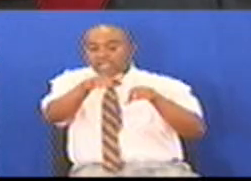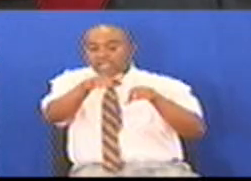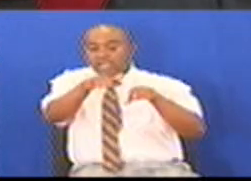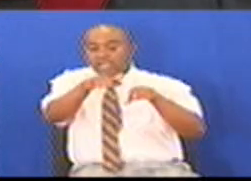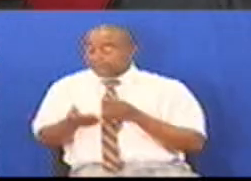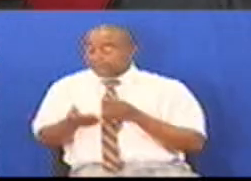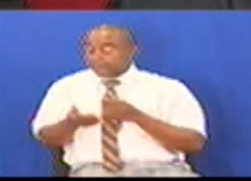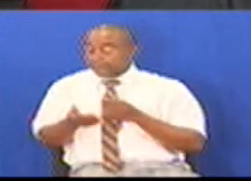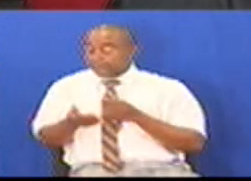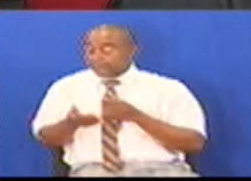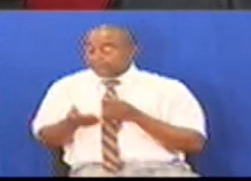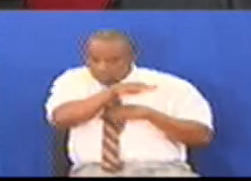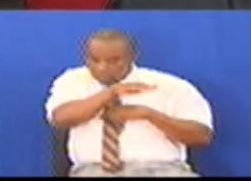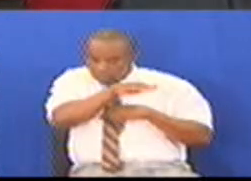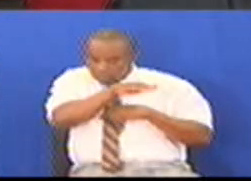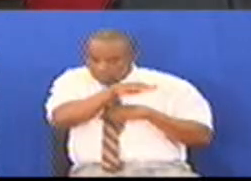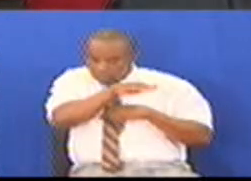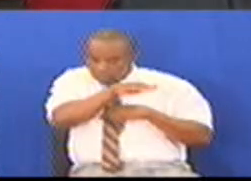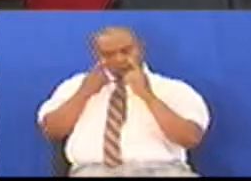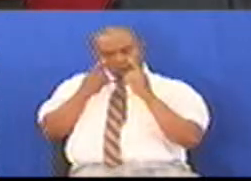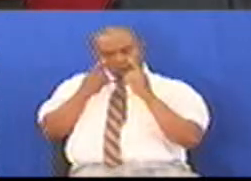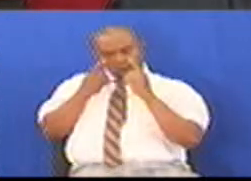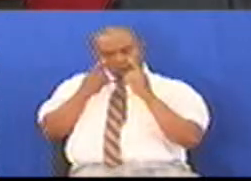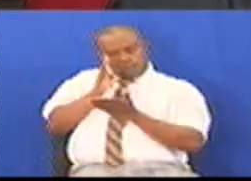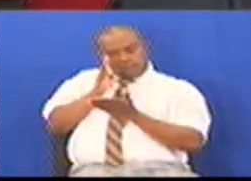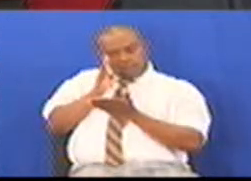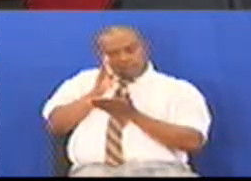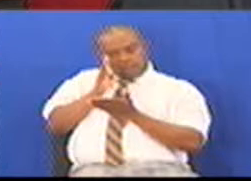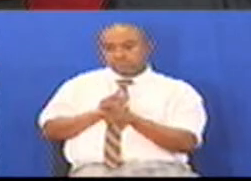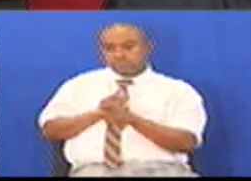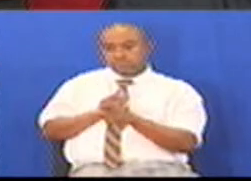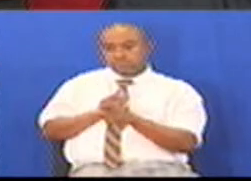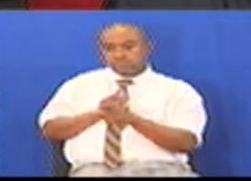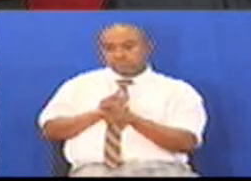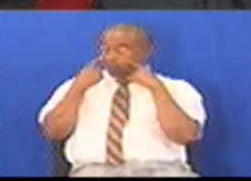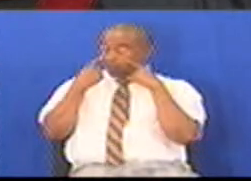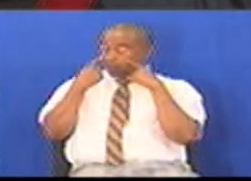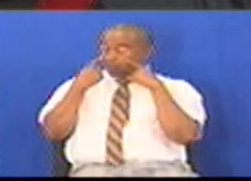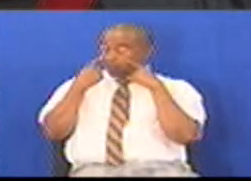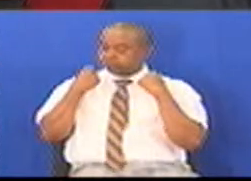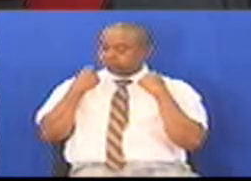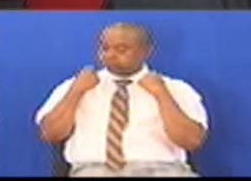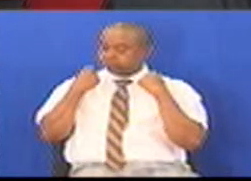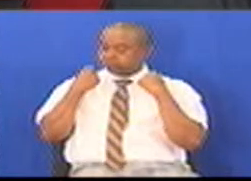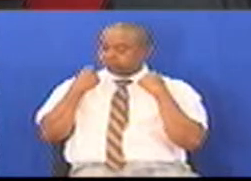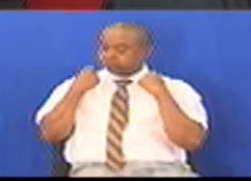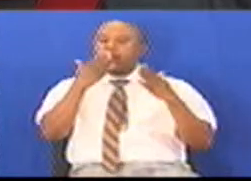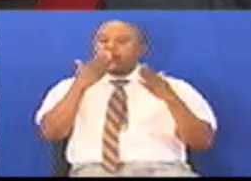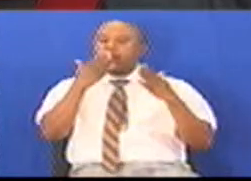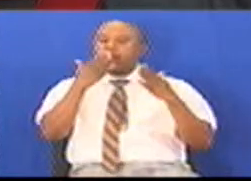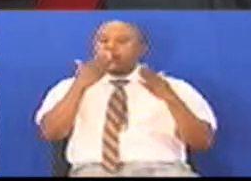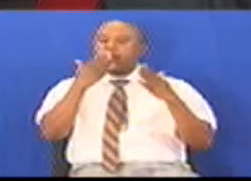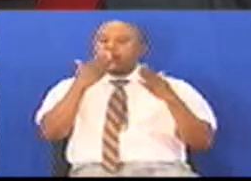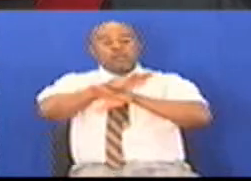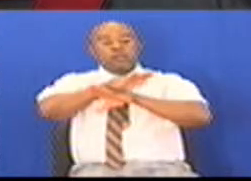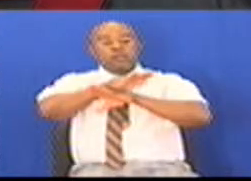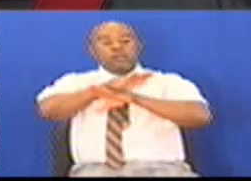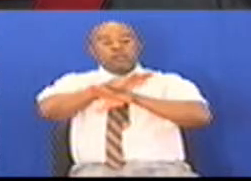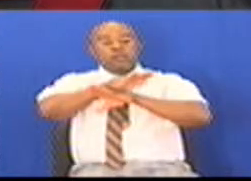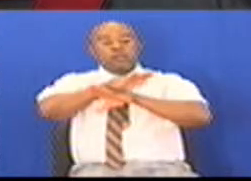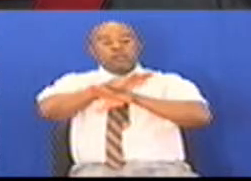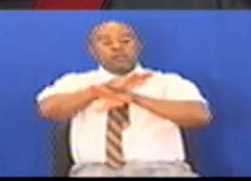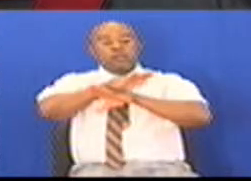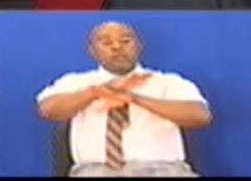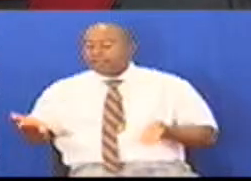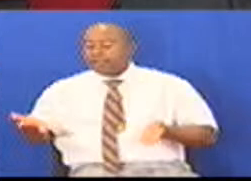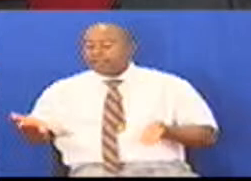location, ili kuaksi uhalisia huu mpya kwa kuzingatia uimarishaji wa huduma ya afya, usalama wa watu na maendeleo ya